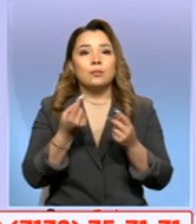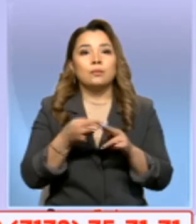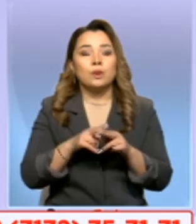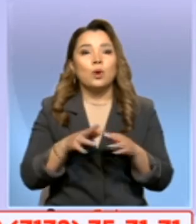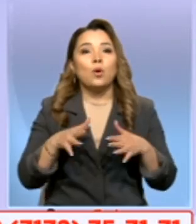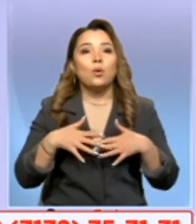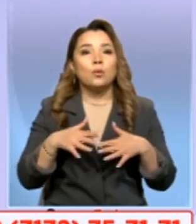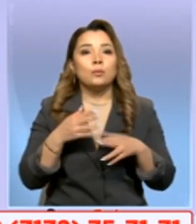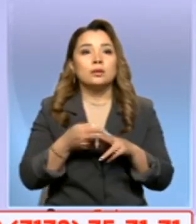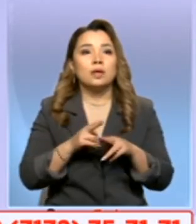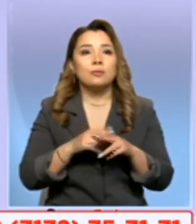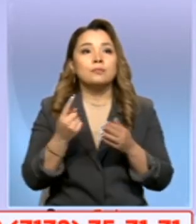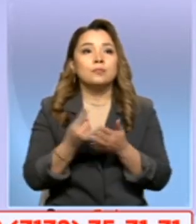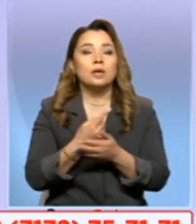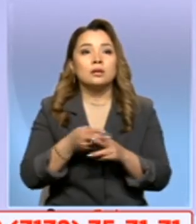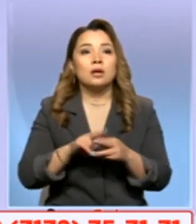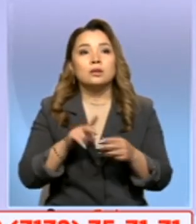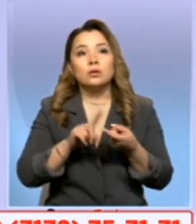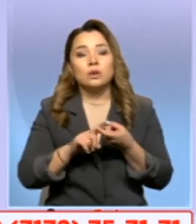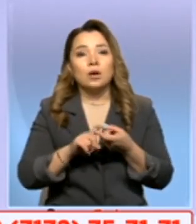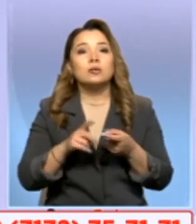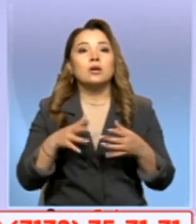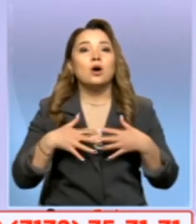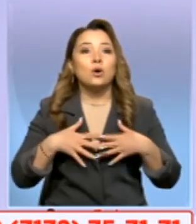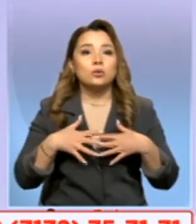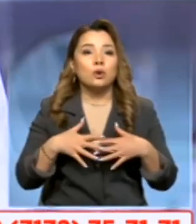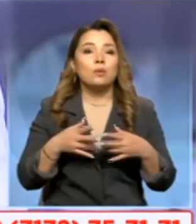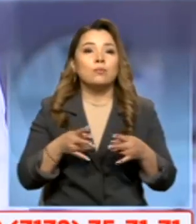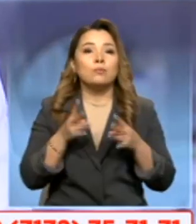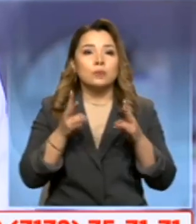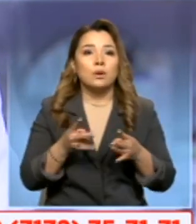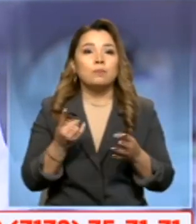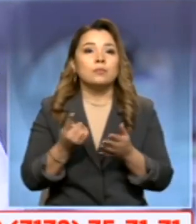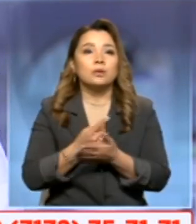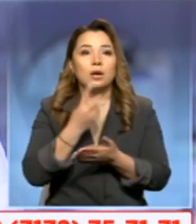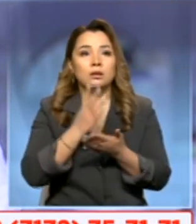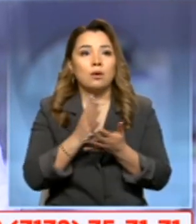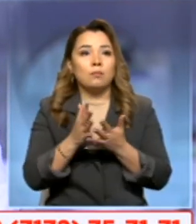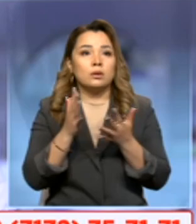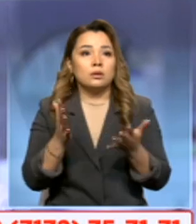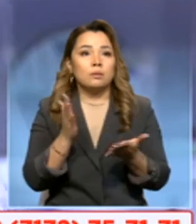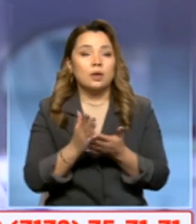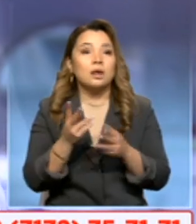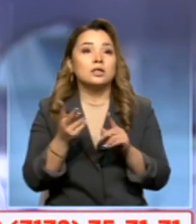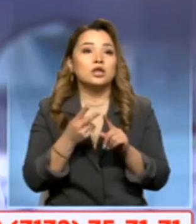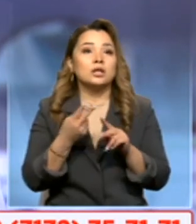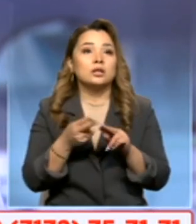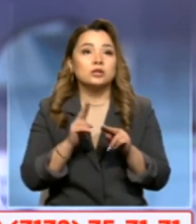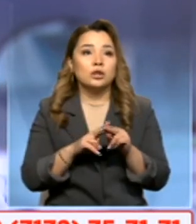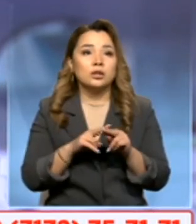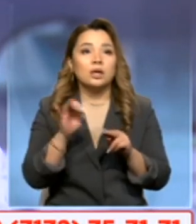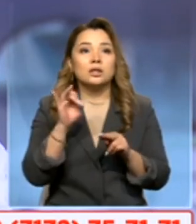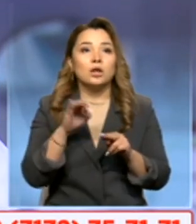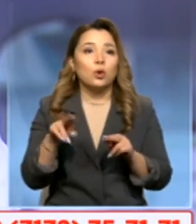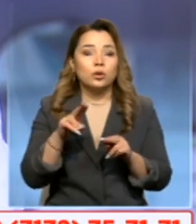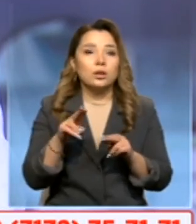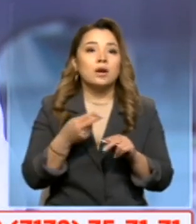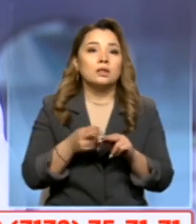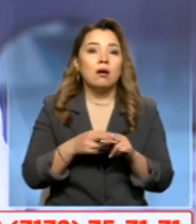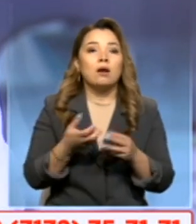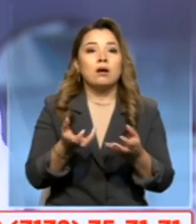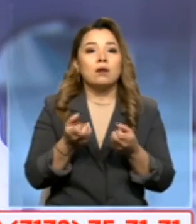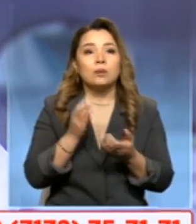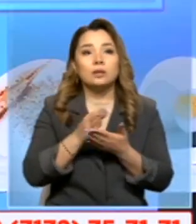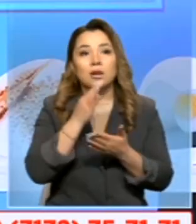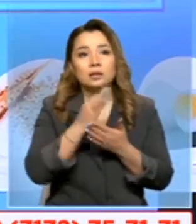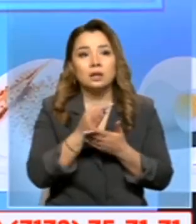өкпе бірінші кезде өкпе үлкен зардап шеген. Ол бір. Екіншіден, мынау йодты сырттан қабылдағаннан